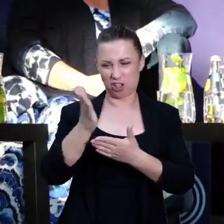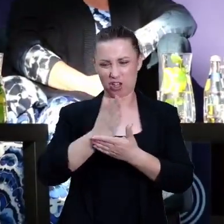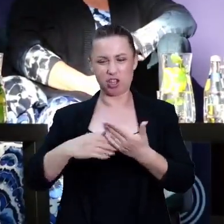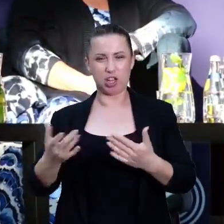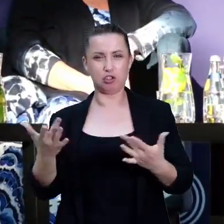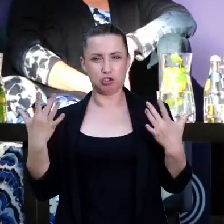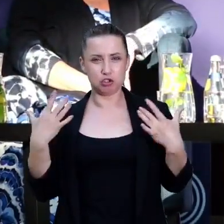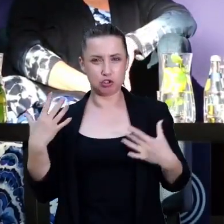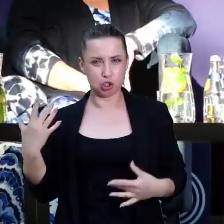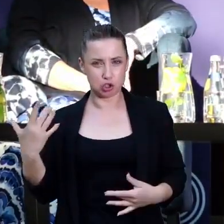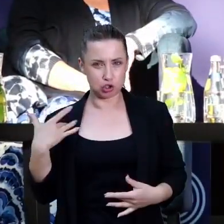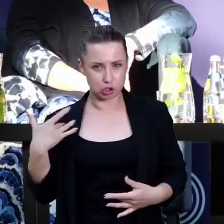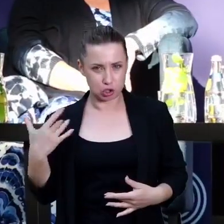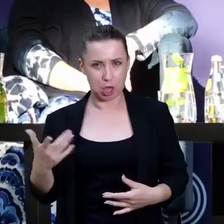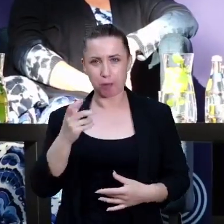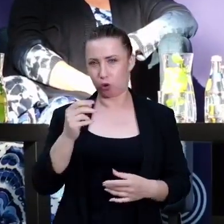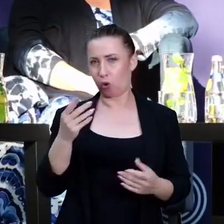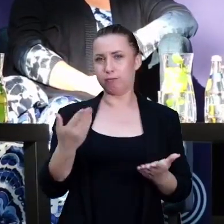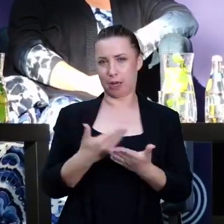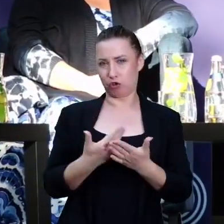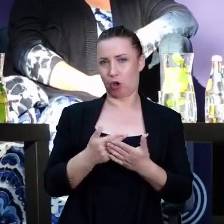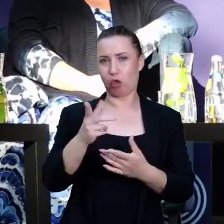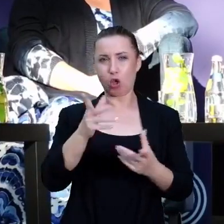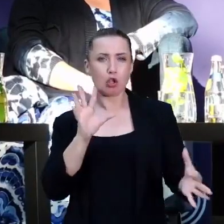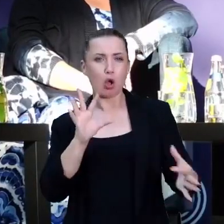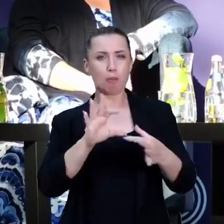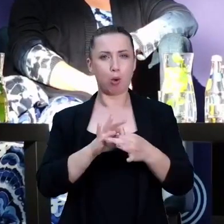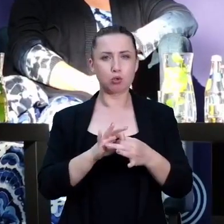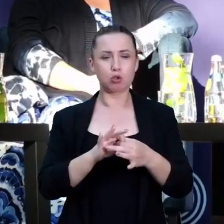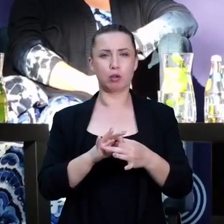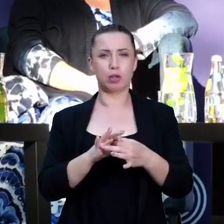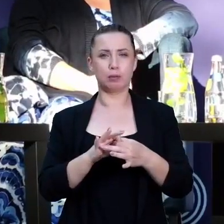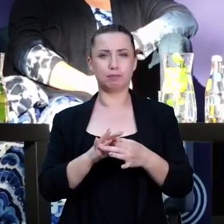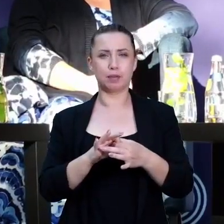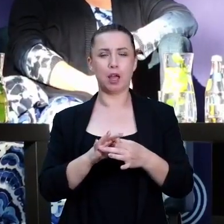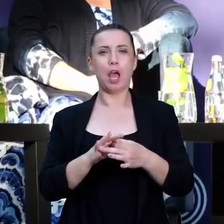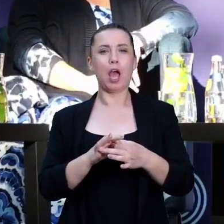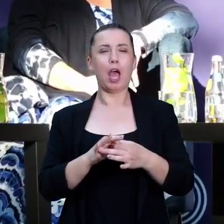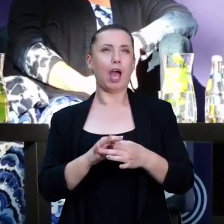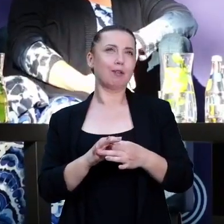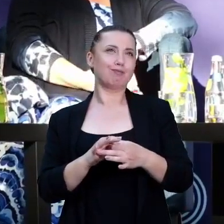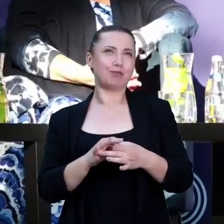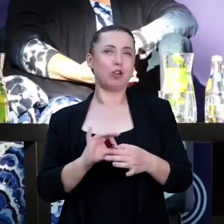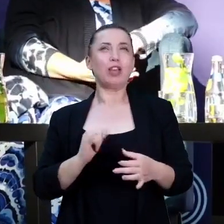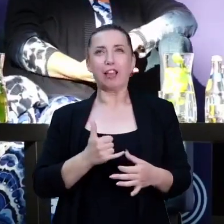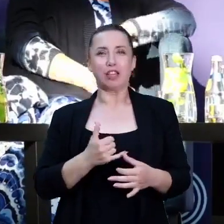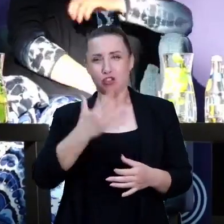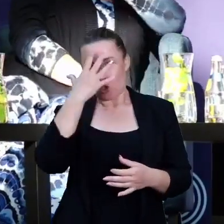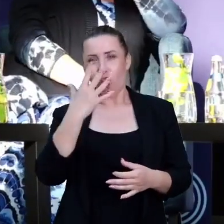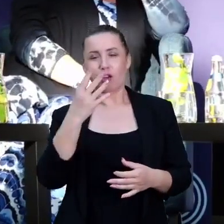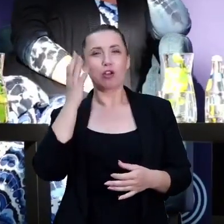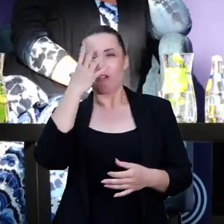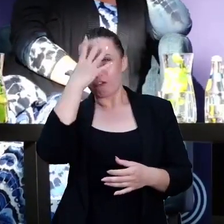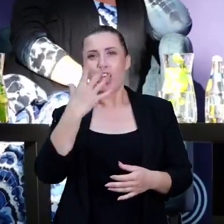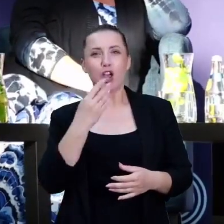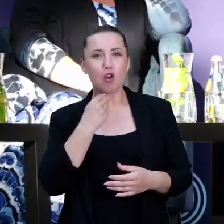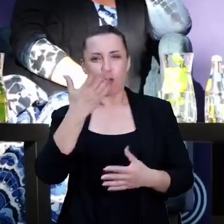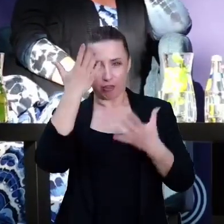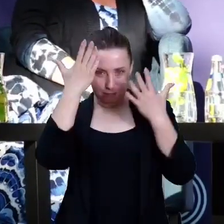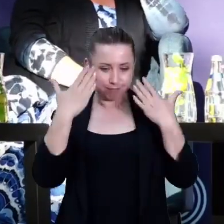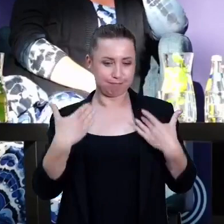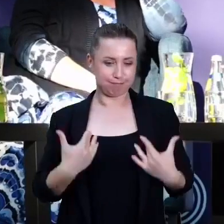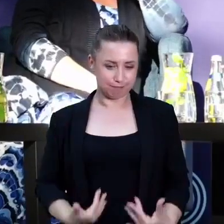łączy też z tą jakby taką zewnętrznością, tą atrakcyjnością, prawda, fizyczną,